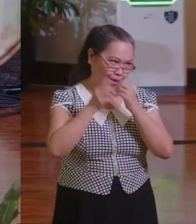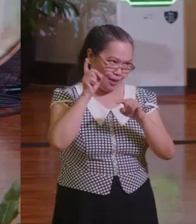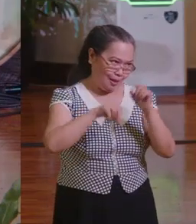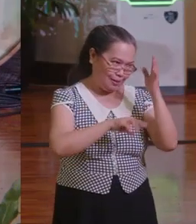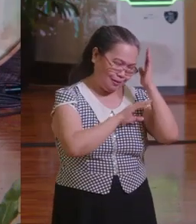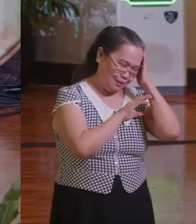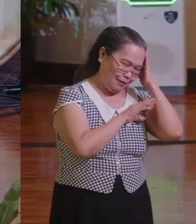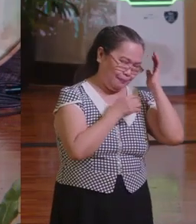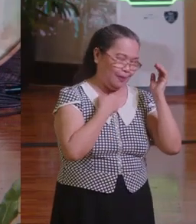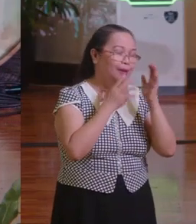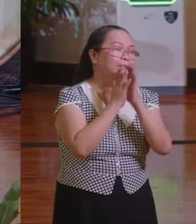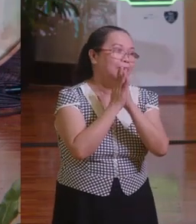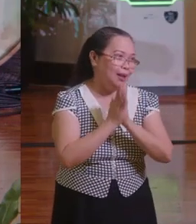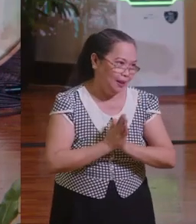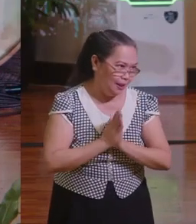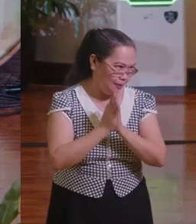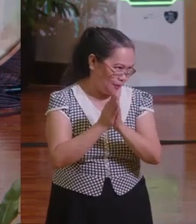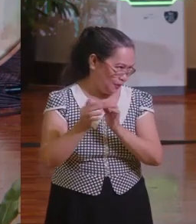matutulog.